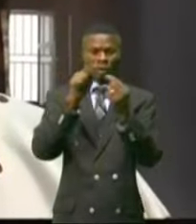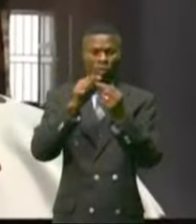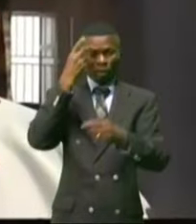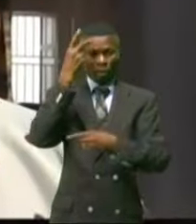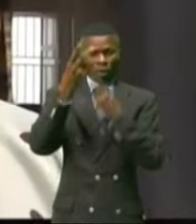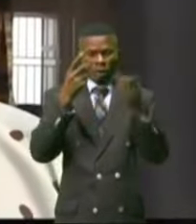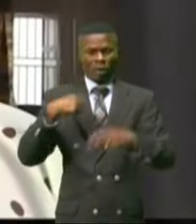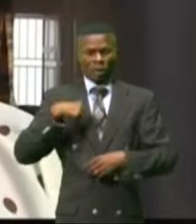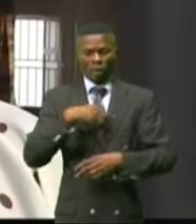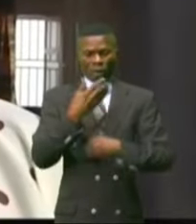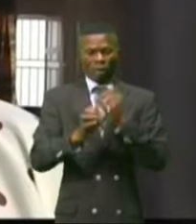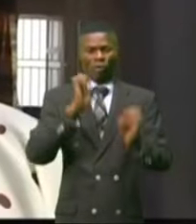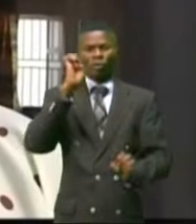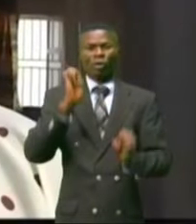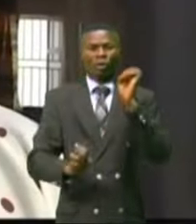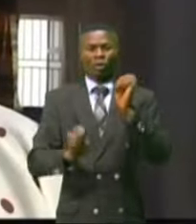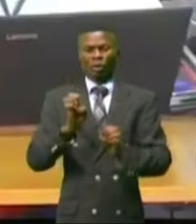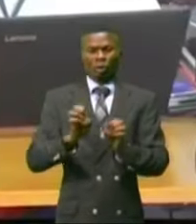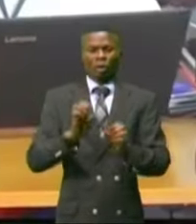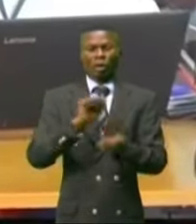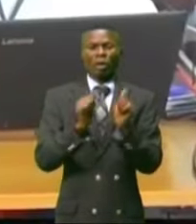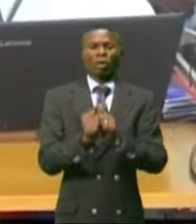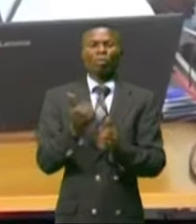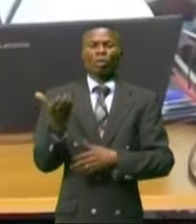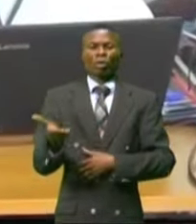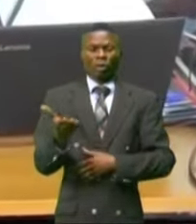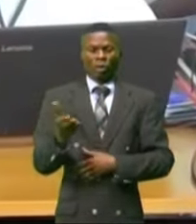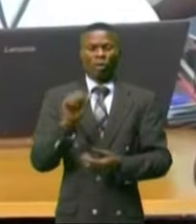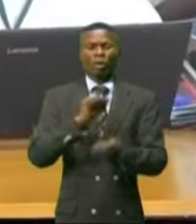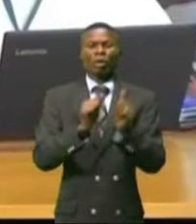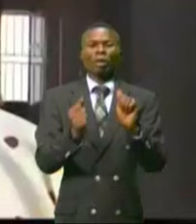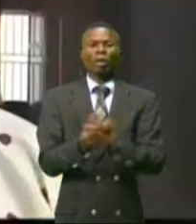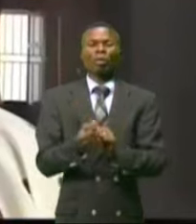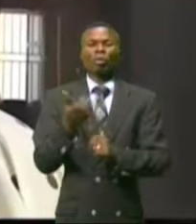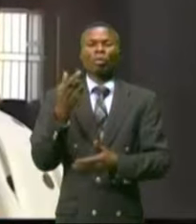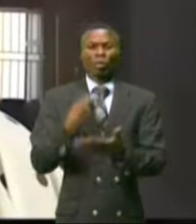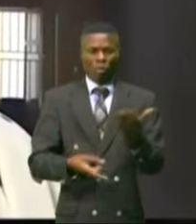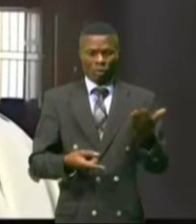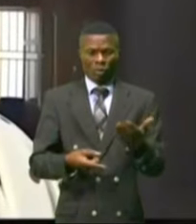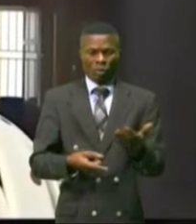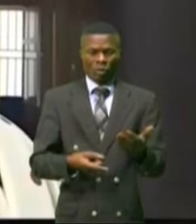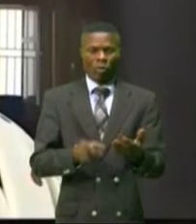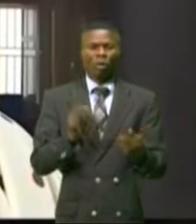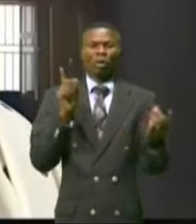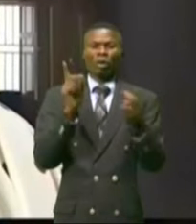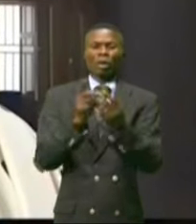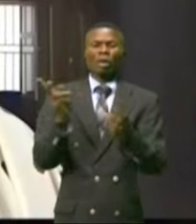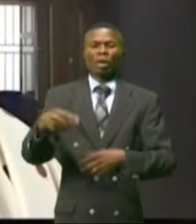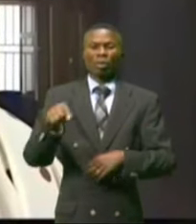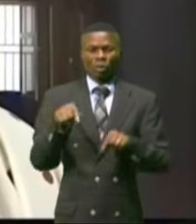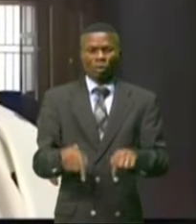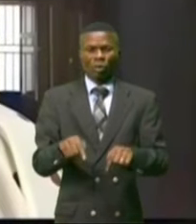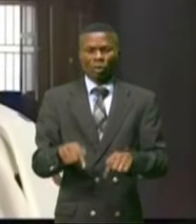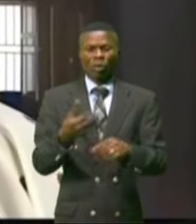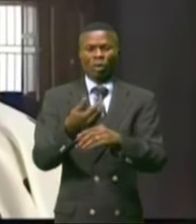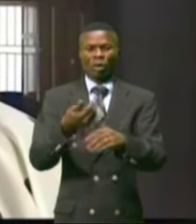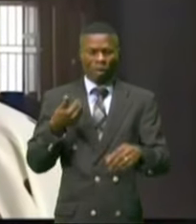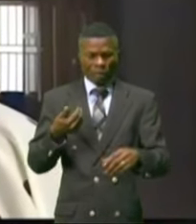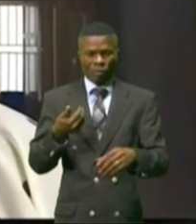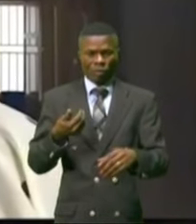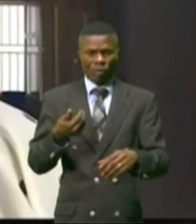c'est d'évaluer les défis que rencontre la province avant